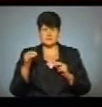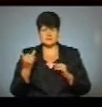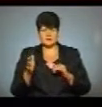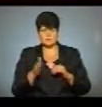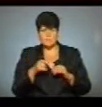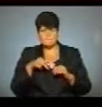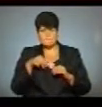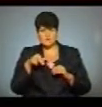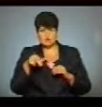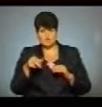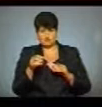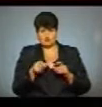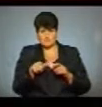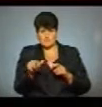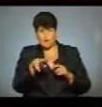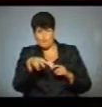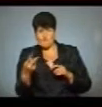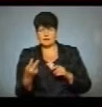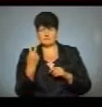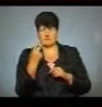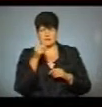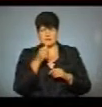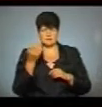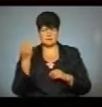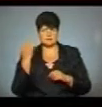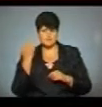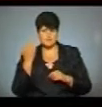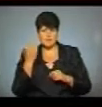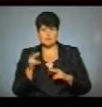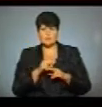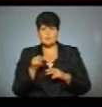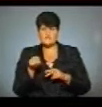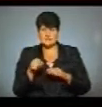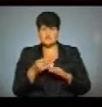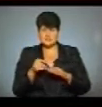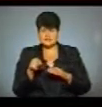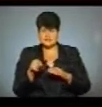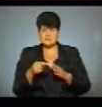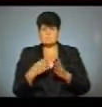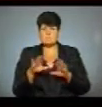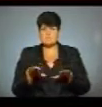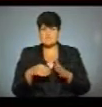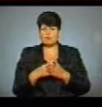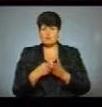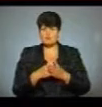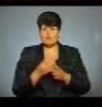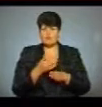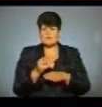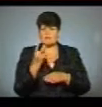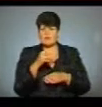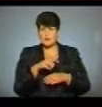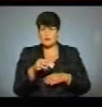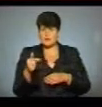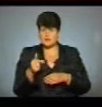пішохідну частину, яка обвалилася 2 місяці тому. На ремонт цієї частини мосту з місцевого бюджету виділили 2 мільйони